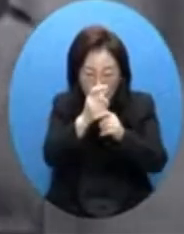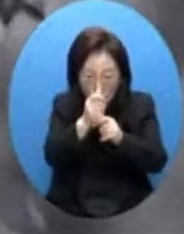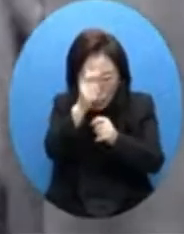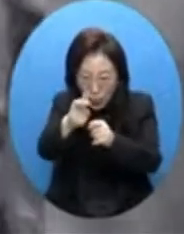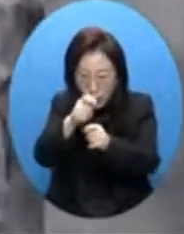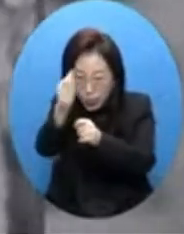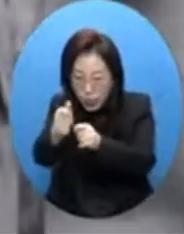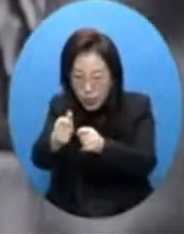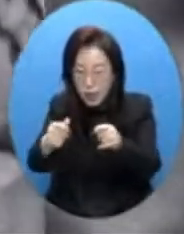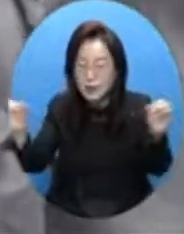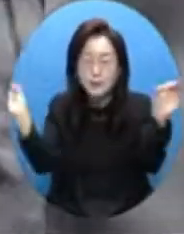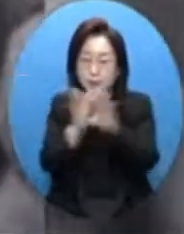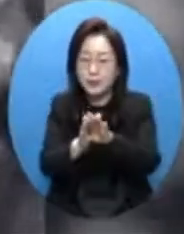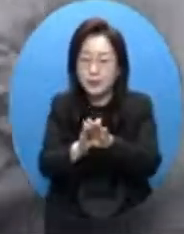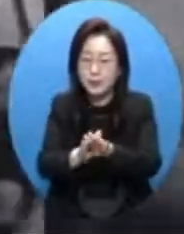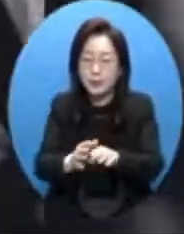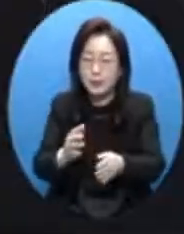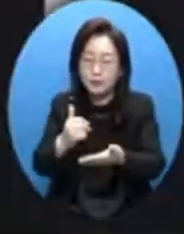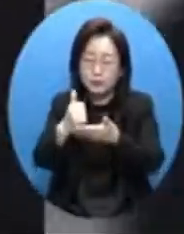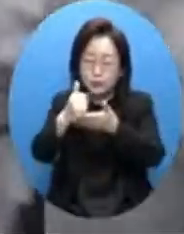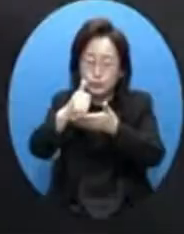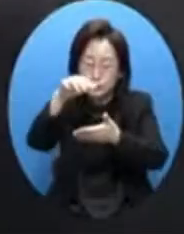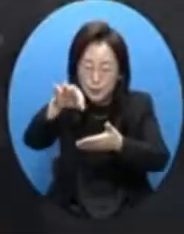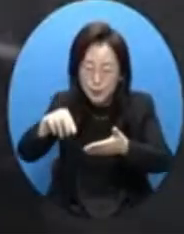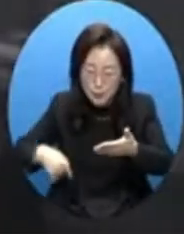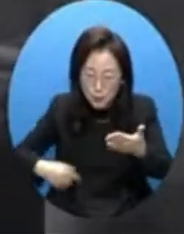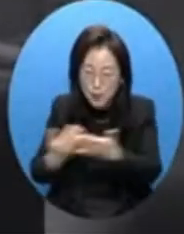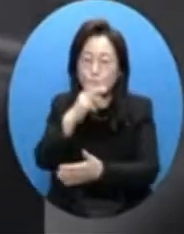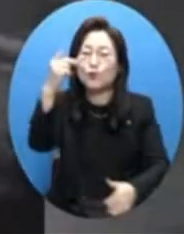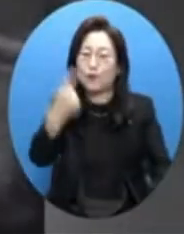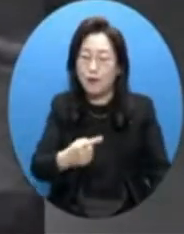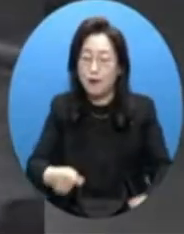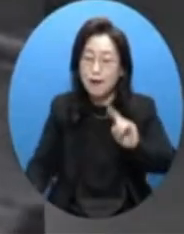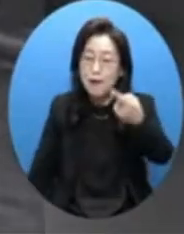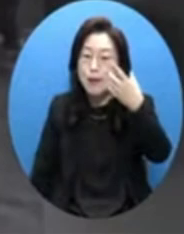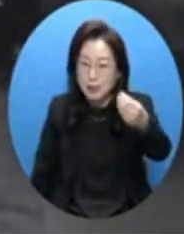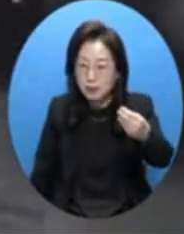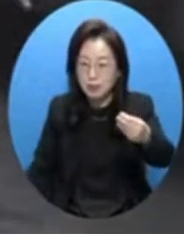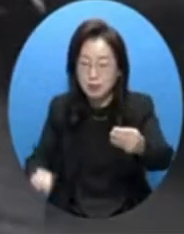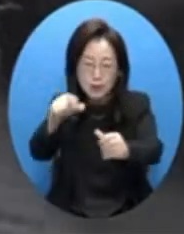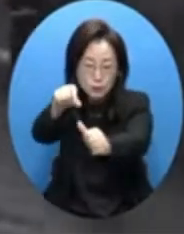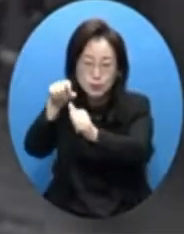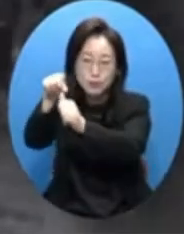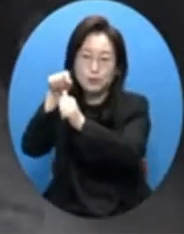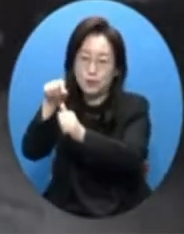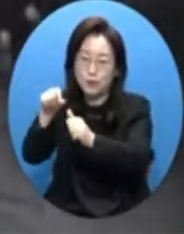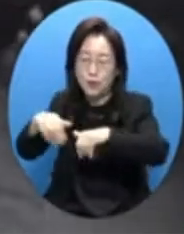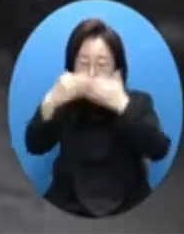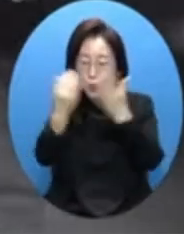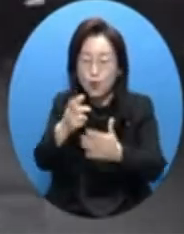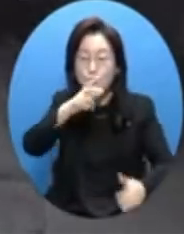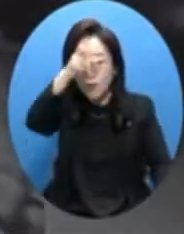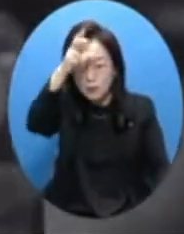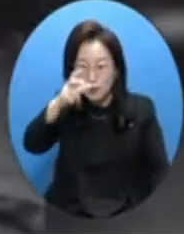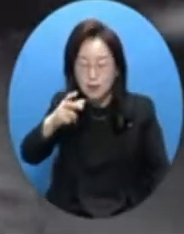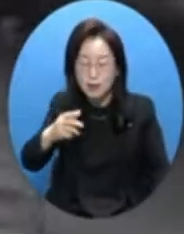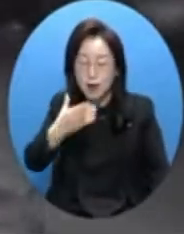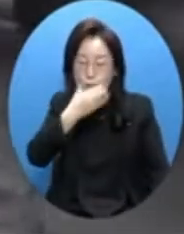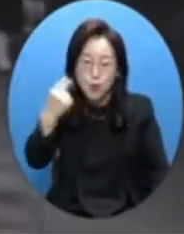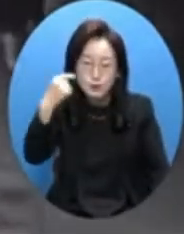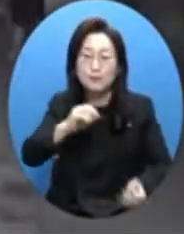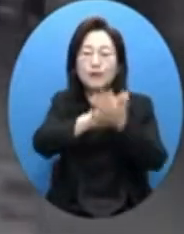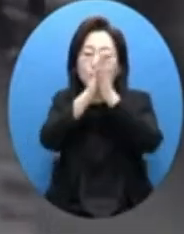사라지고 주 앞에 회개하고 돌아 나와서 1백만 구령 운동이 일어나고 온 평양이 복음으로 변화되는